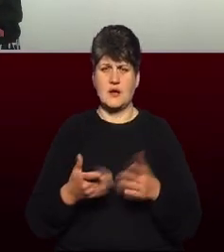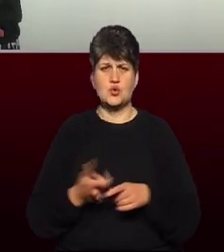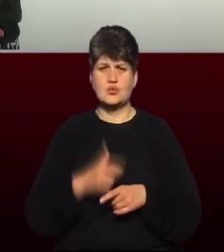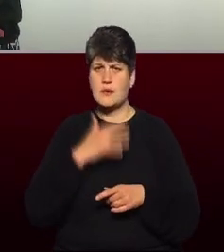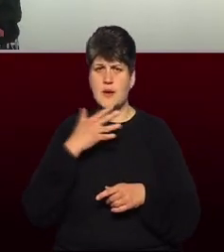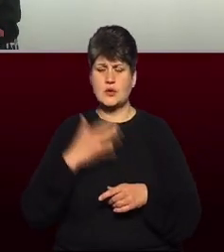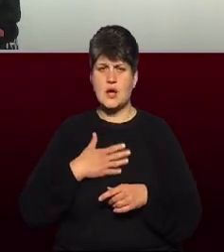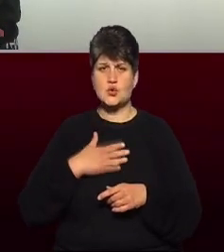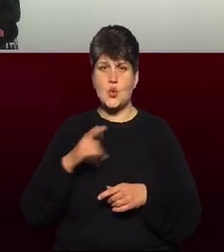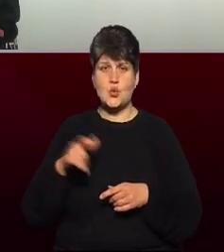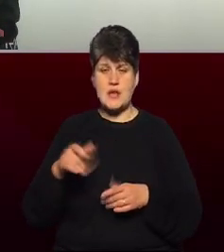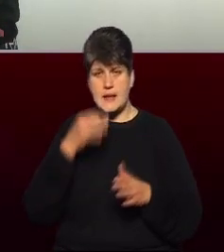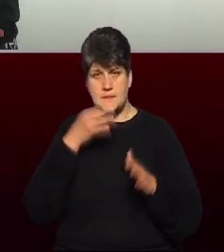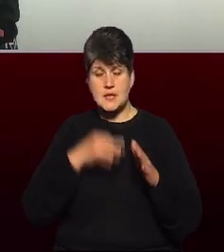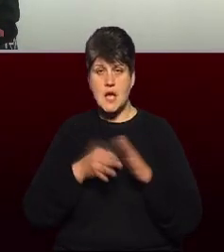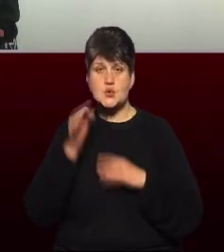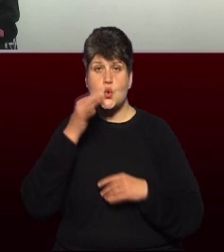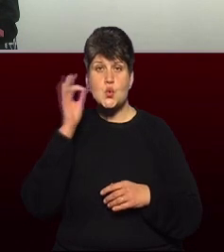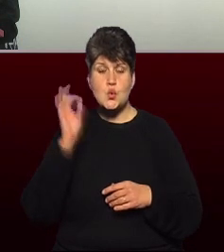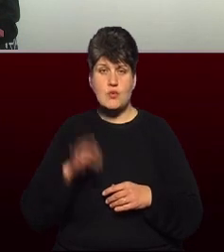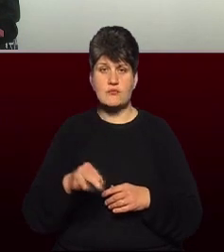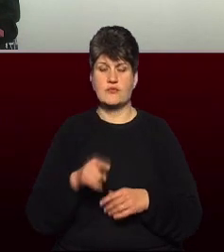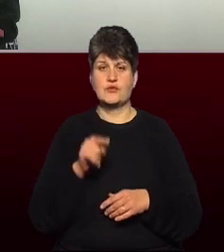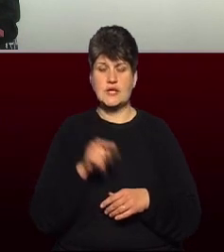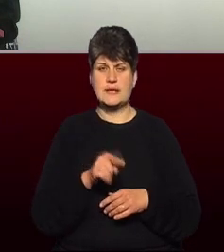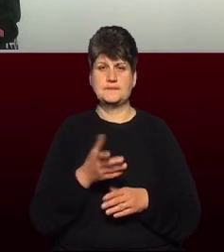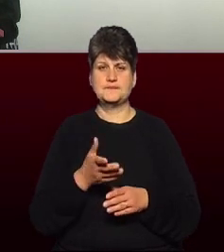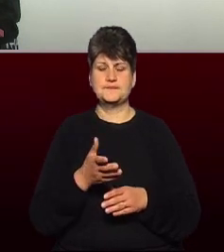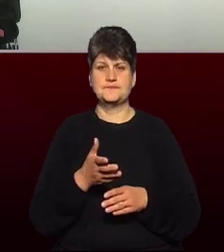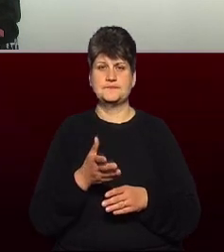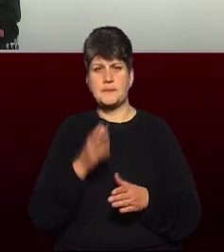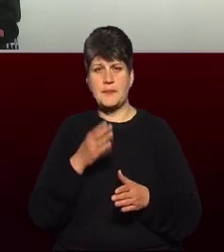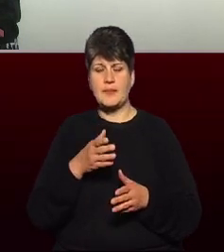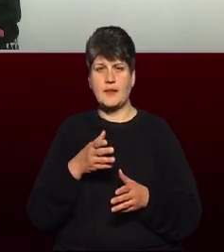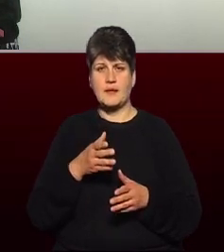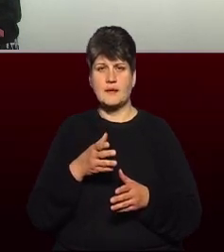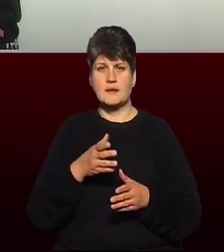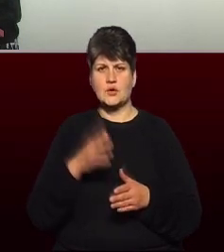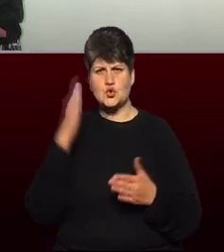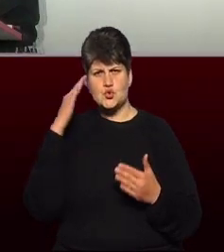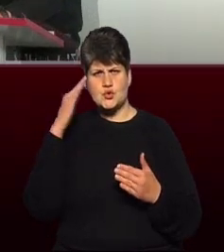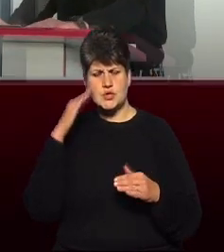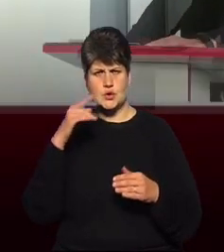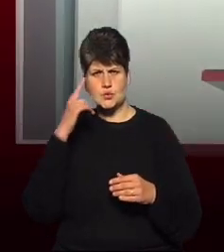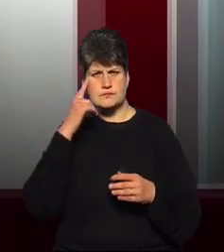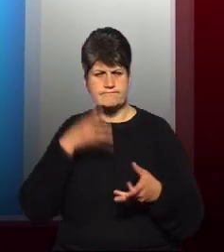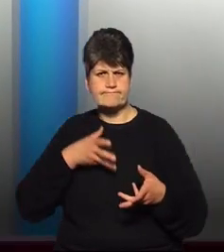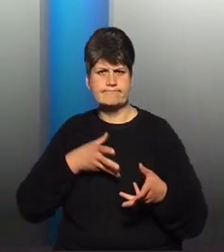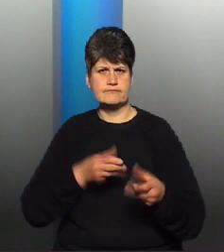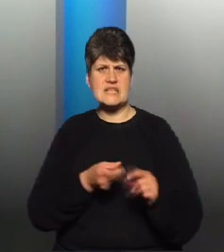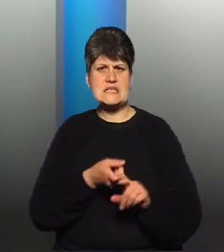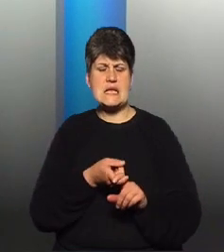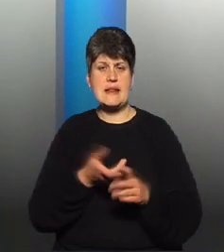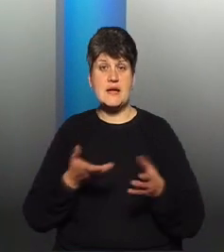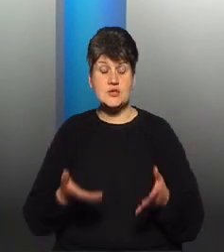життєвий досвід, вони такі піддаються чужій думці і впливу, вони дуже отакі залежні. І якщо